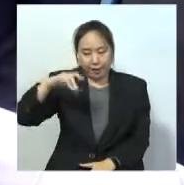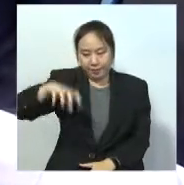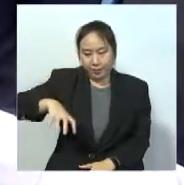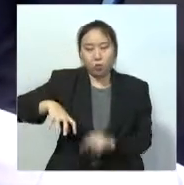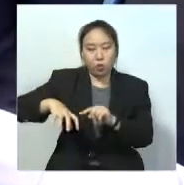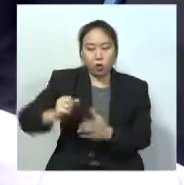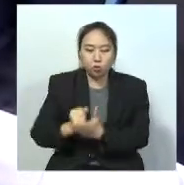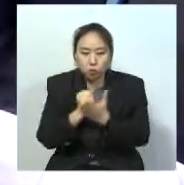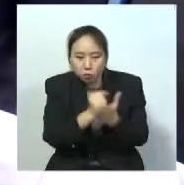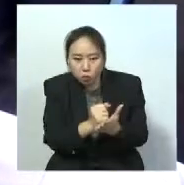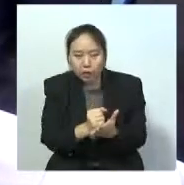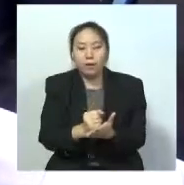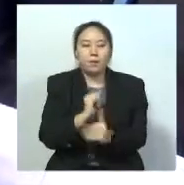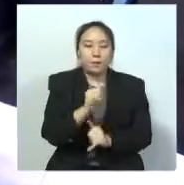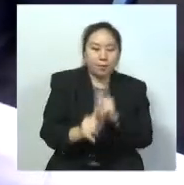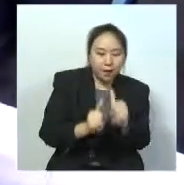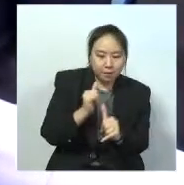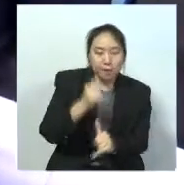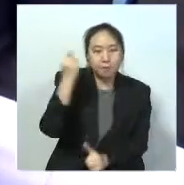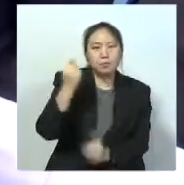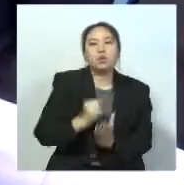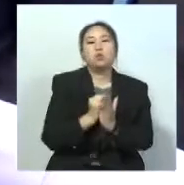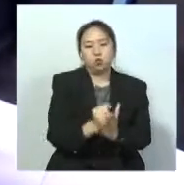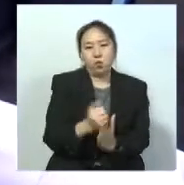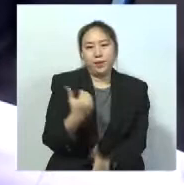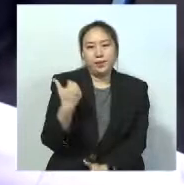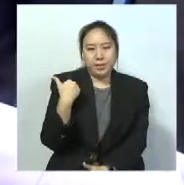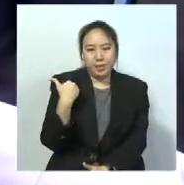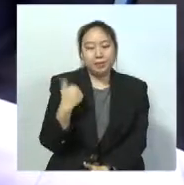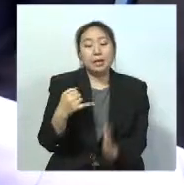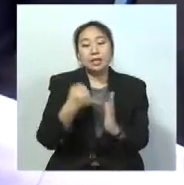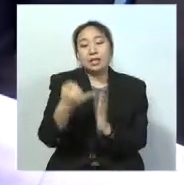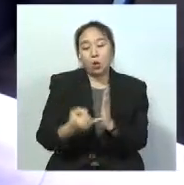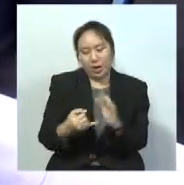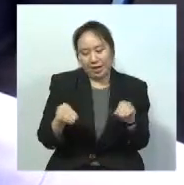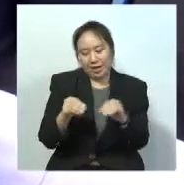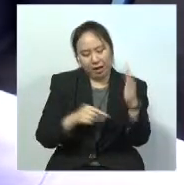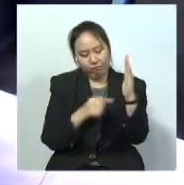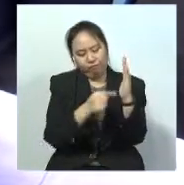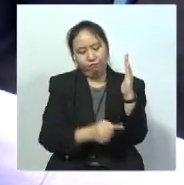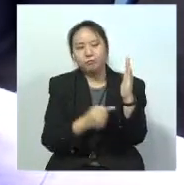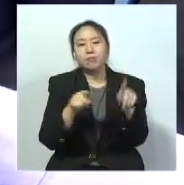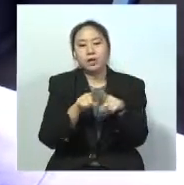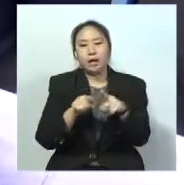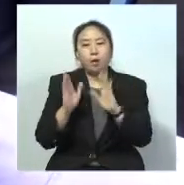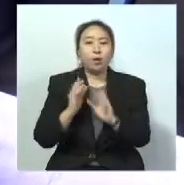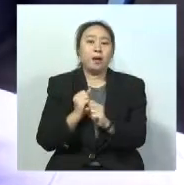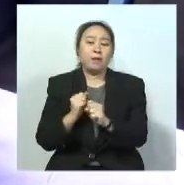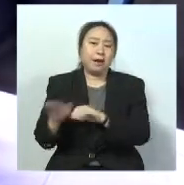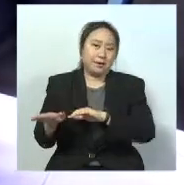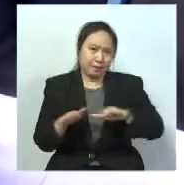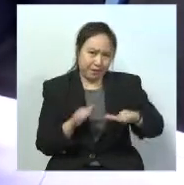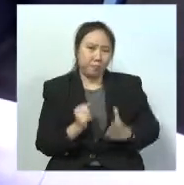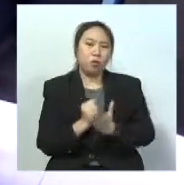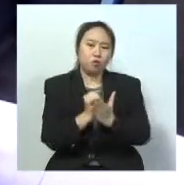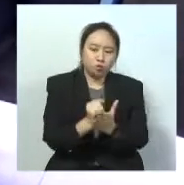ารณภัยกองทัพอากาศลงพื้นที่ไปช่วยเหลือแล้วรวมไปถึง4จังหวัดใกล้เคียงนะคะโดยเตรียมกําลังพลออกให้การช่ว